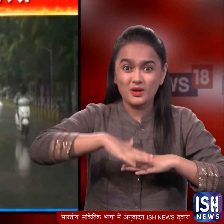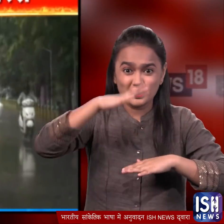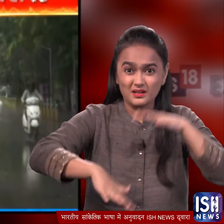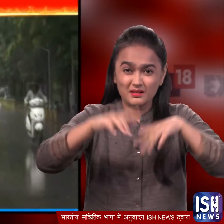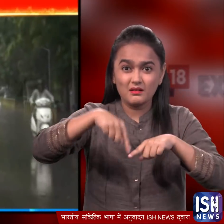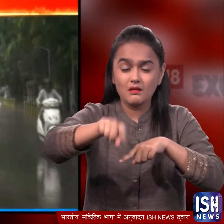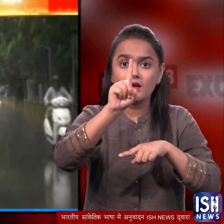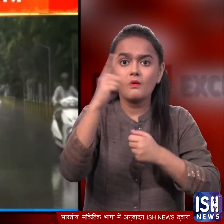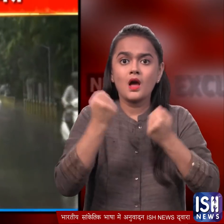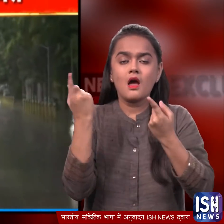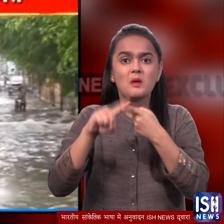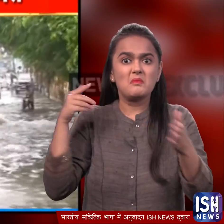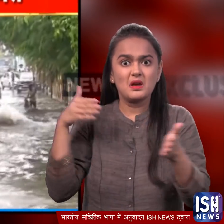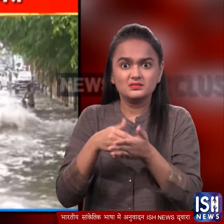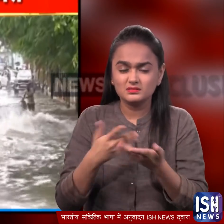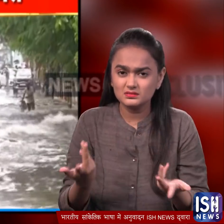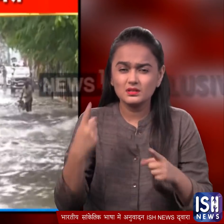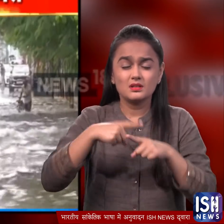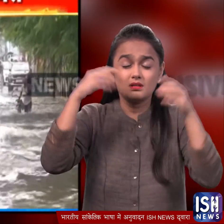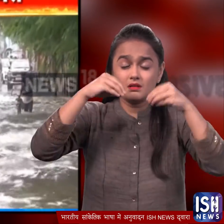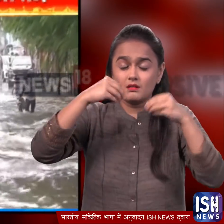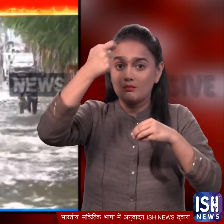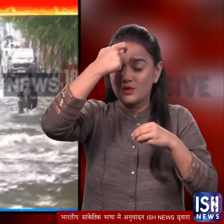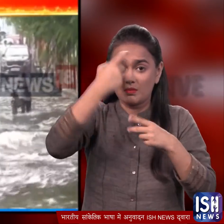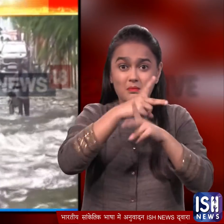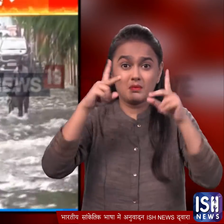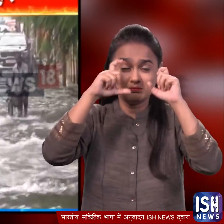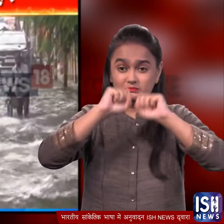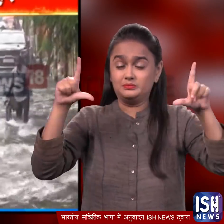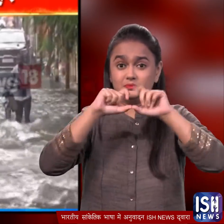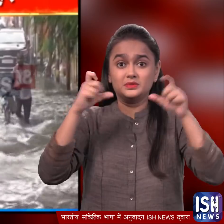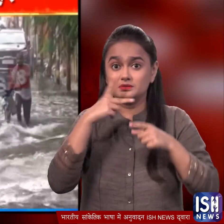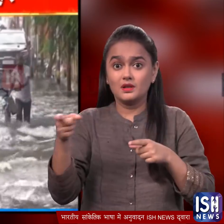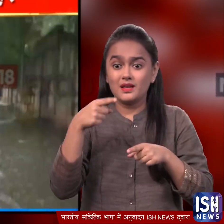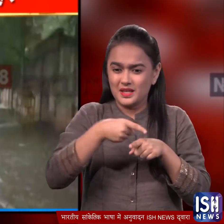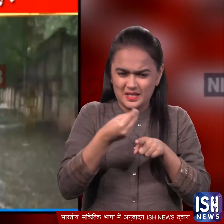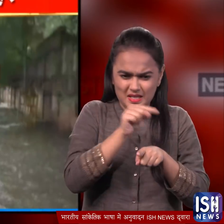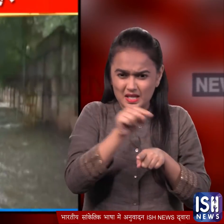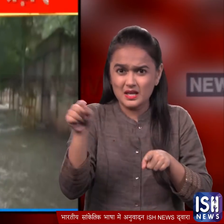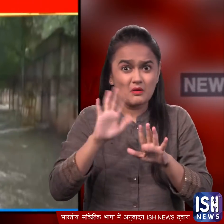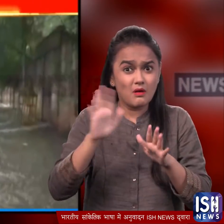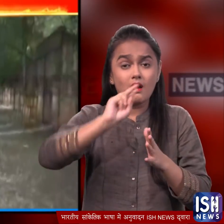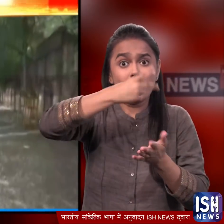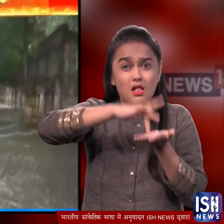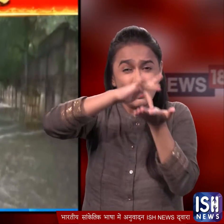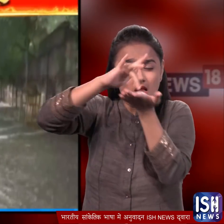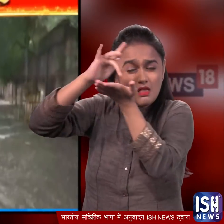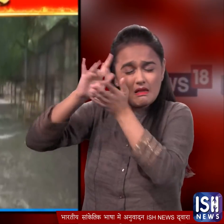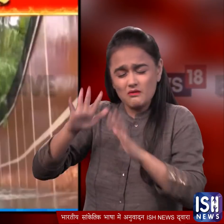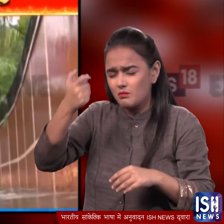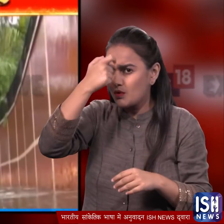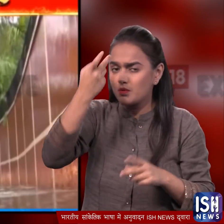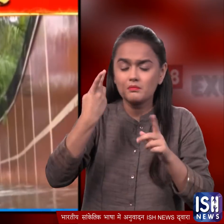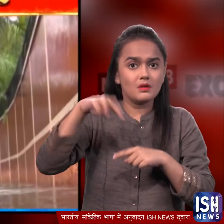ने एक गाड़ी को हादसे का शिकार बना लिया। बारिश से परेशानी की तस्वीरें सिर्फ निचले इलाकों से ही सामने नहीं आई, बल्कि अहम जगहों की भी हालत खराब